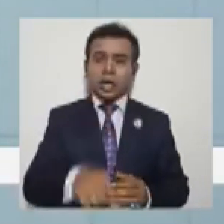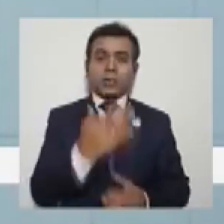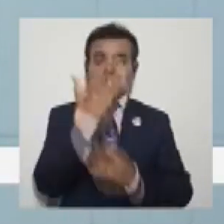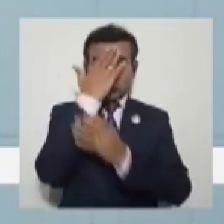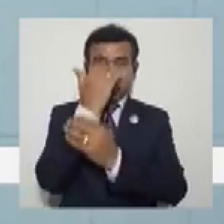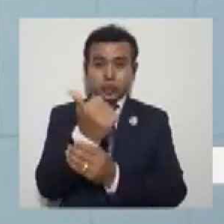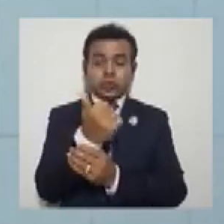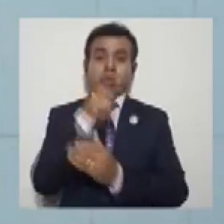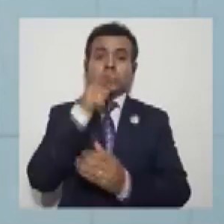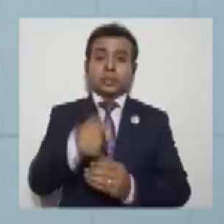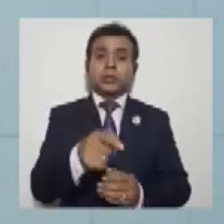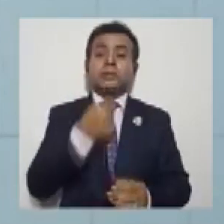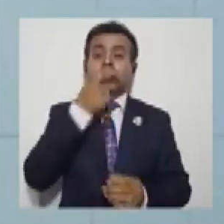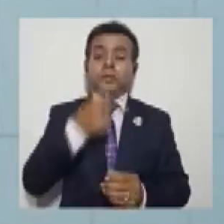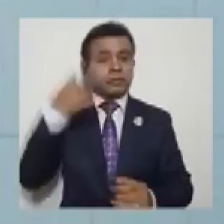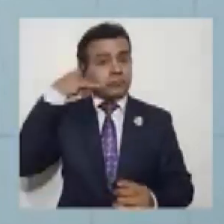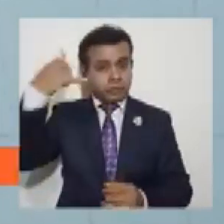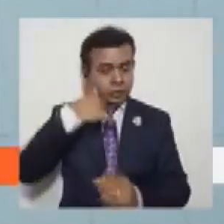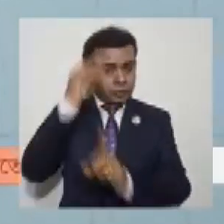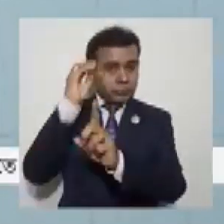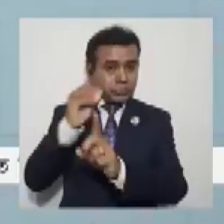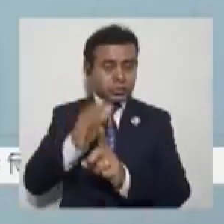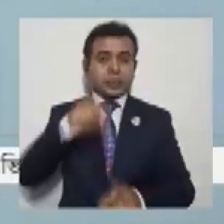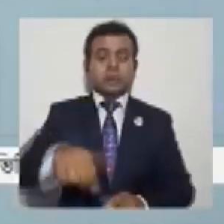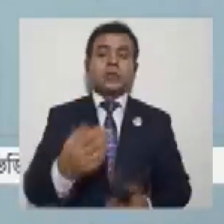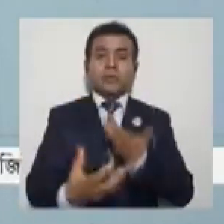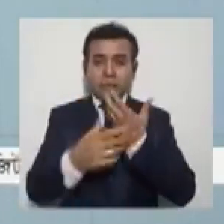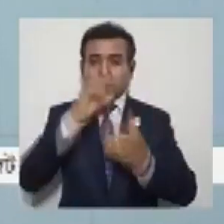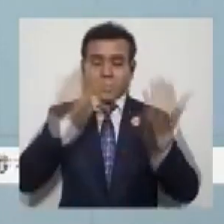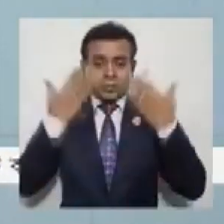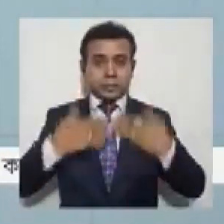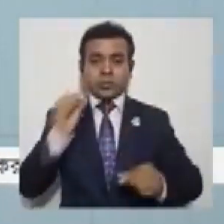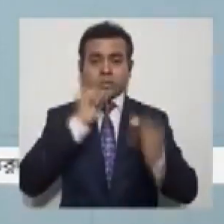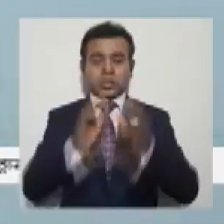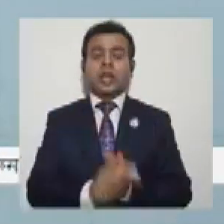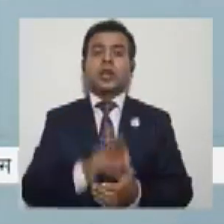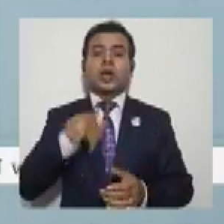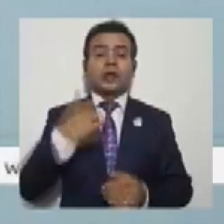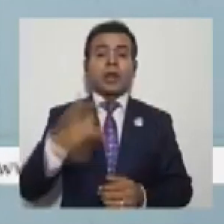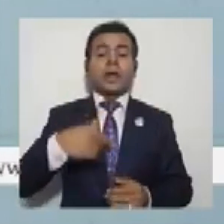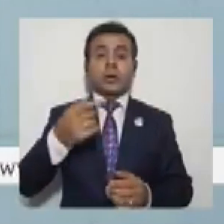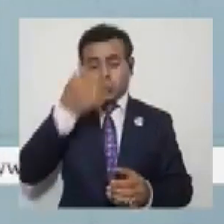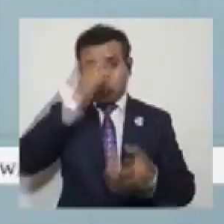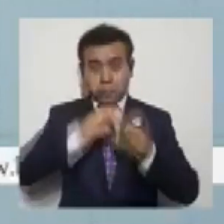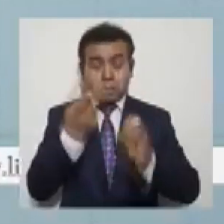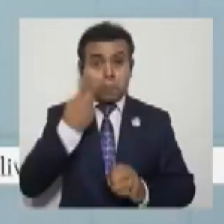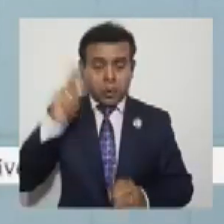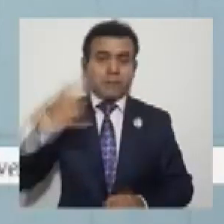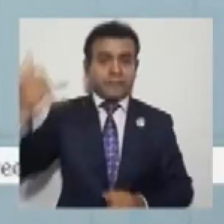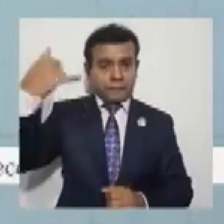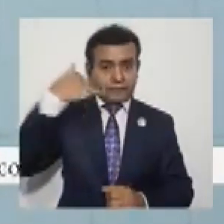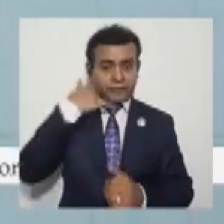অবশ্যই হাসপাতালে যোগাযোগ করতে হবে এবং এই ক্ষেত্রে আমাদের হটলাইনগুলো আপনাকে সাহায্য করবে।